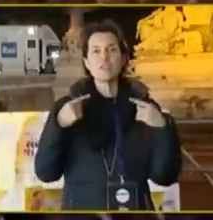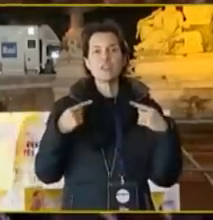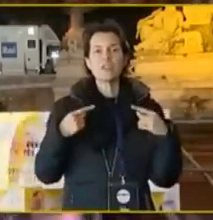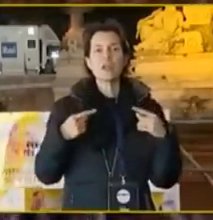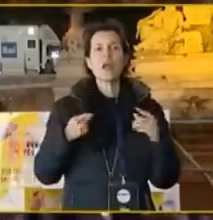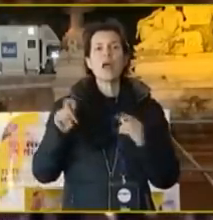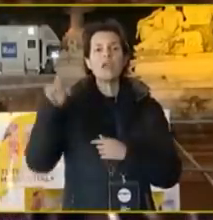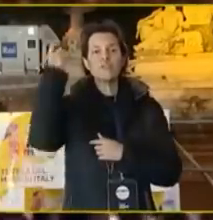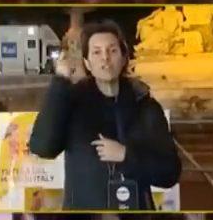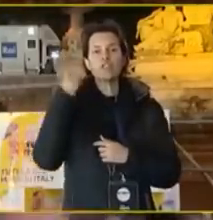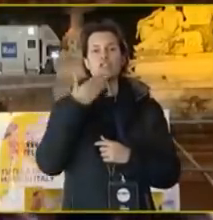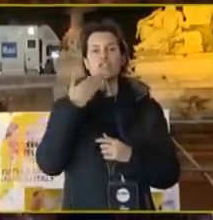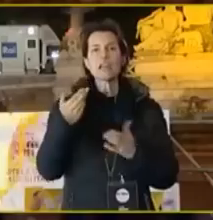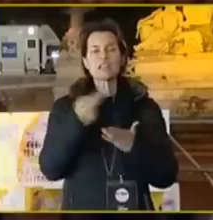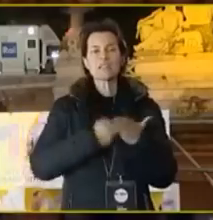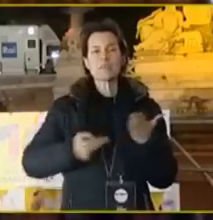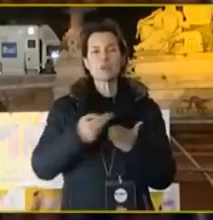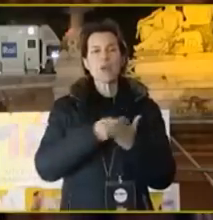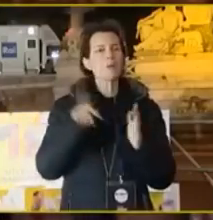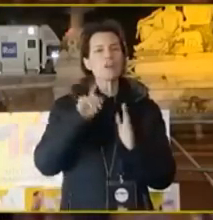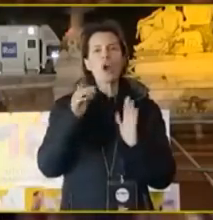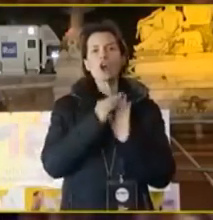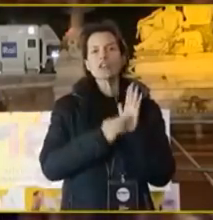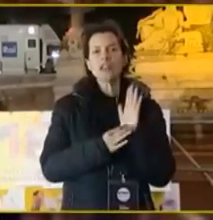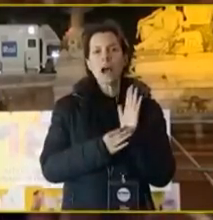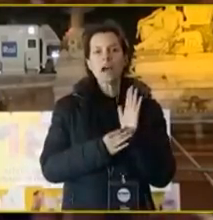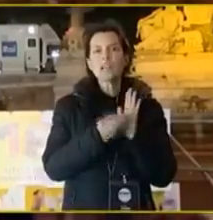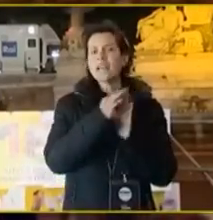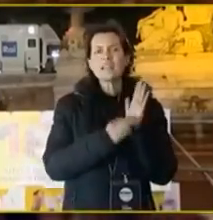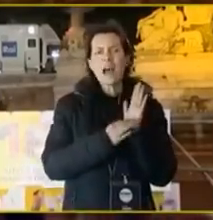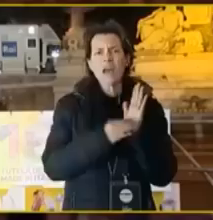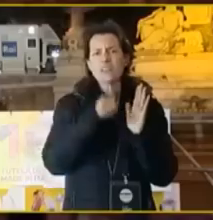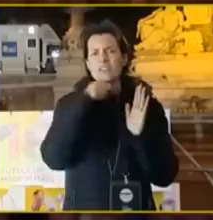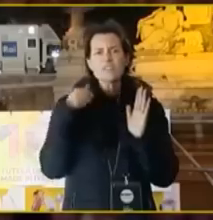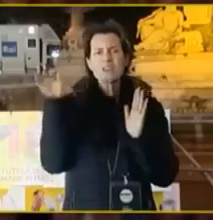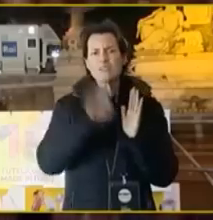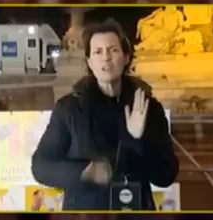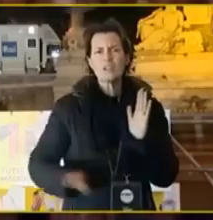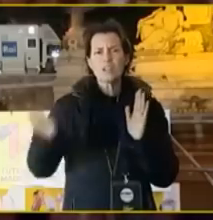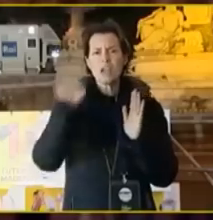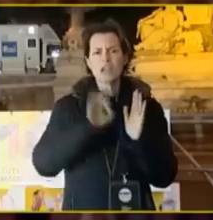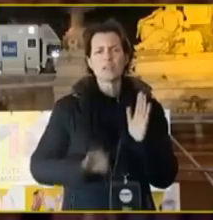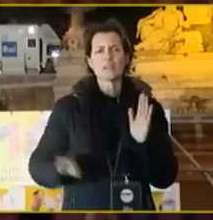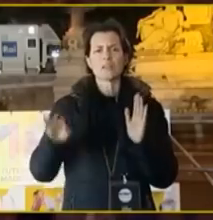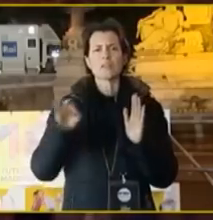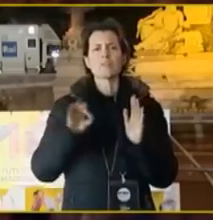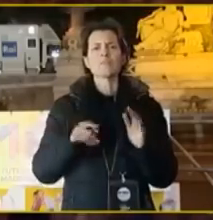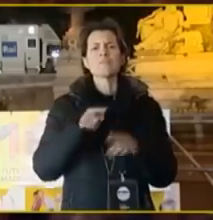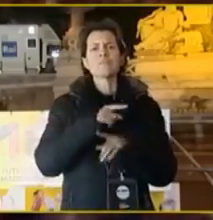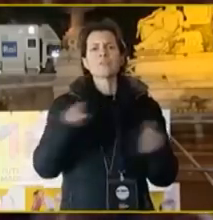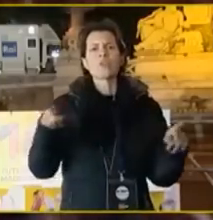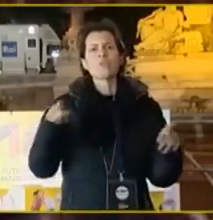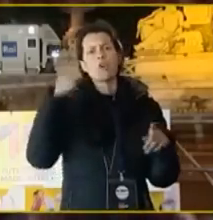per somministrarveli con dei dati che oggi non significano nulla e stanno scoraggiando tanti cittadini. Non sapete